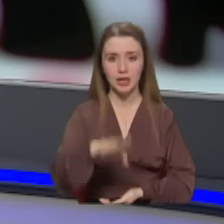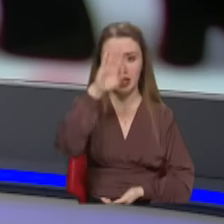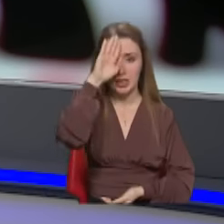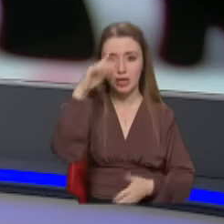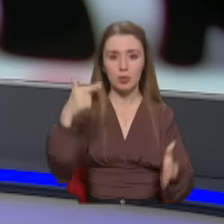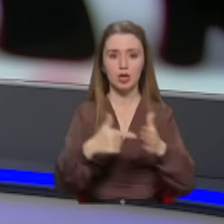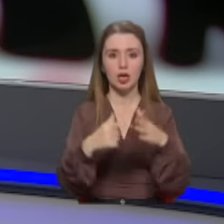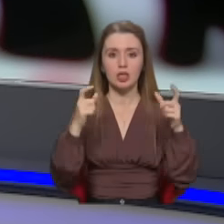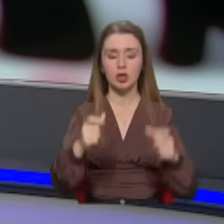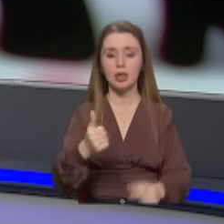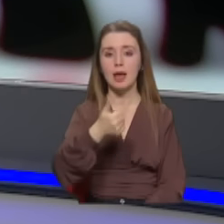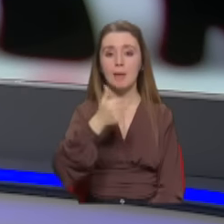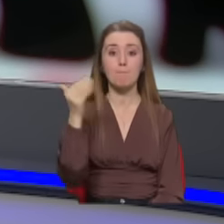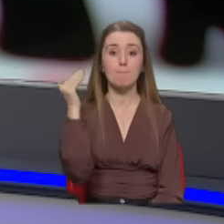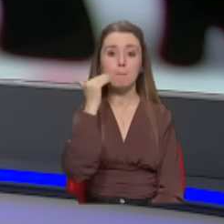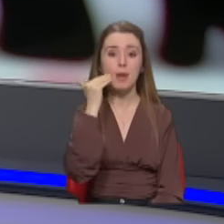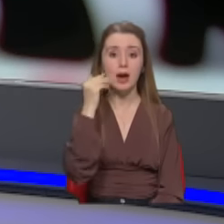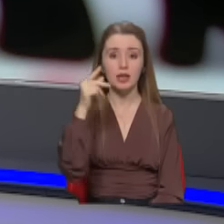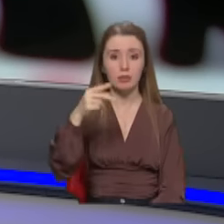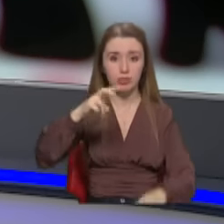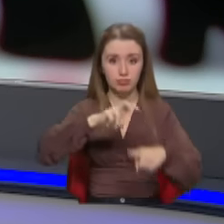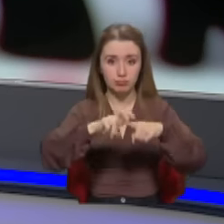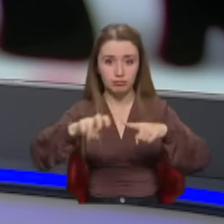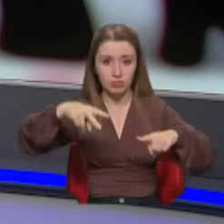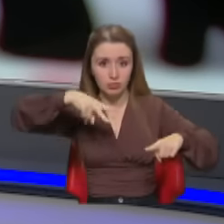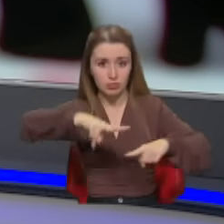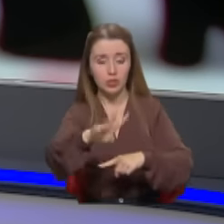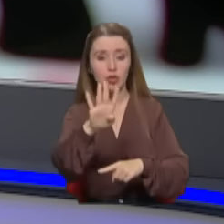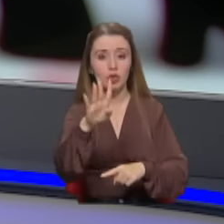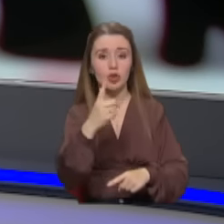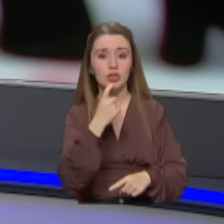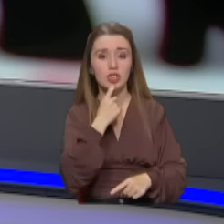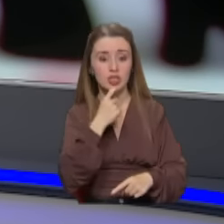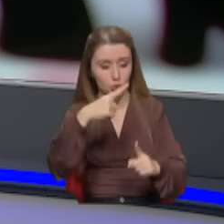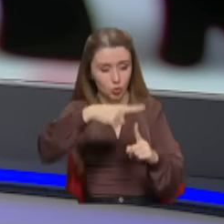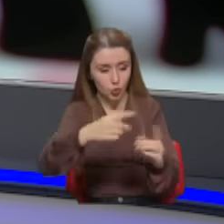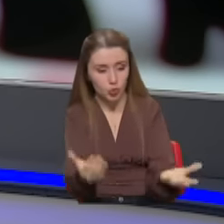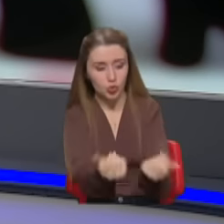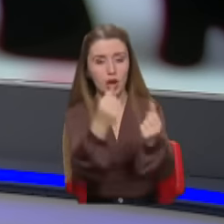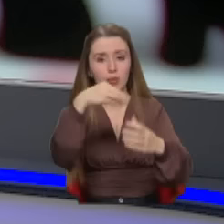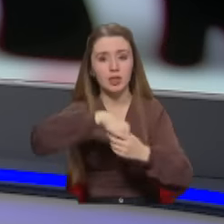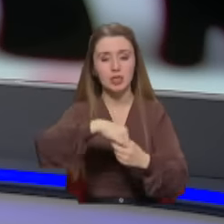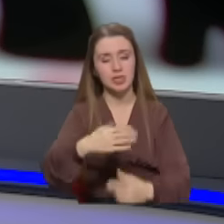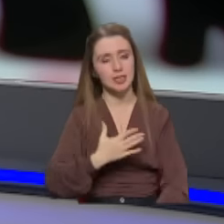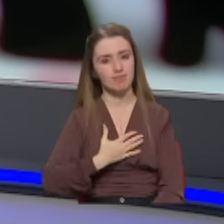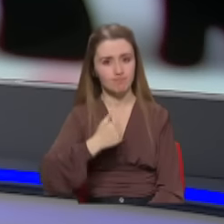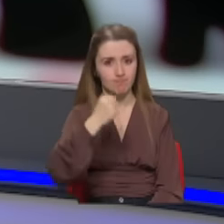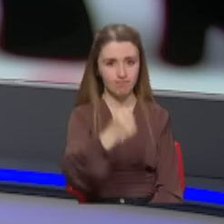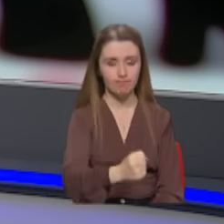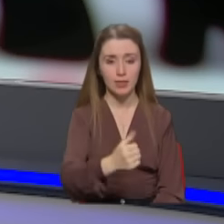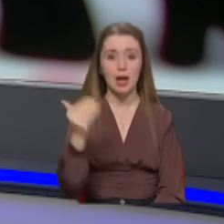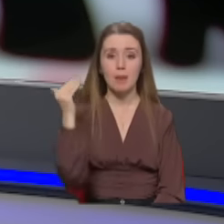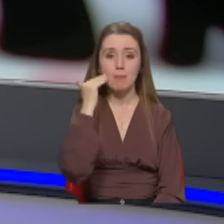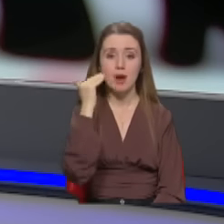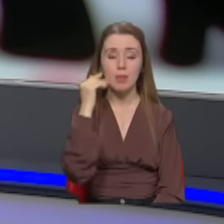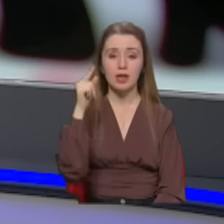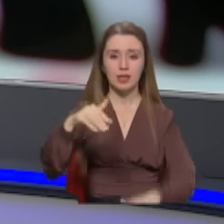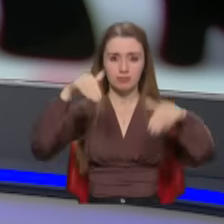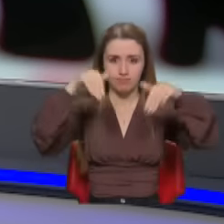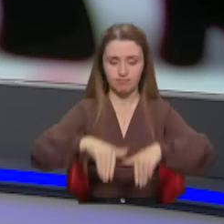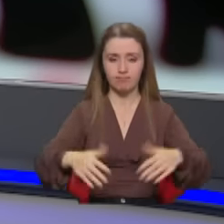İstanbul Kadıköy'de bir babaanne tramvay yoluna giren 4 yaşındaki torununu kurtarmak için canını feda etti. Babaanne son